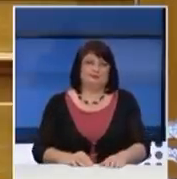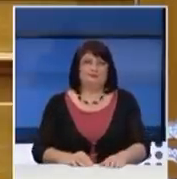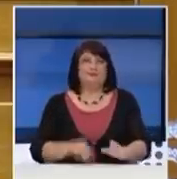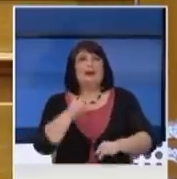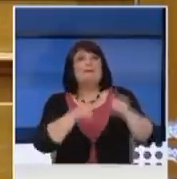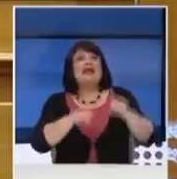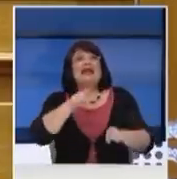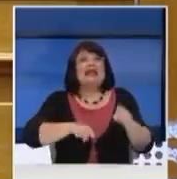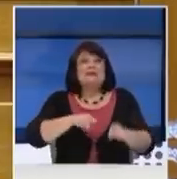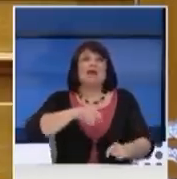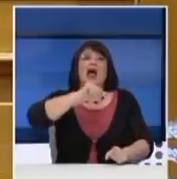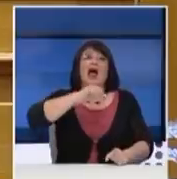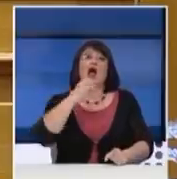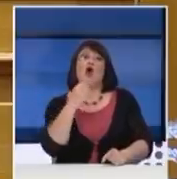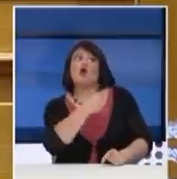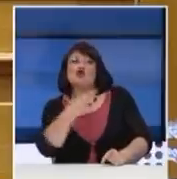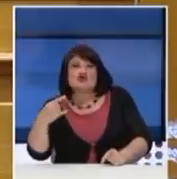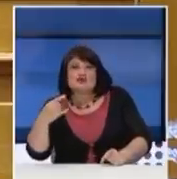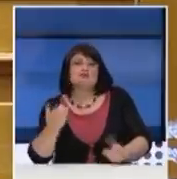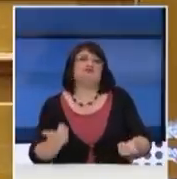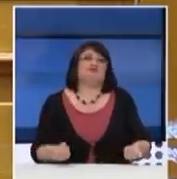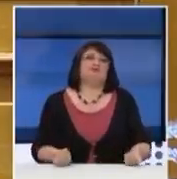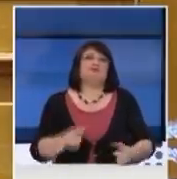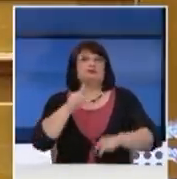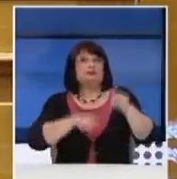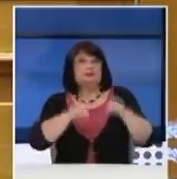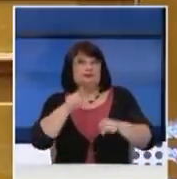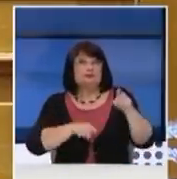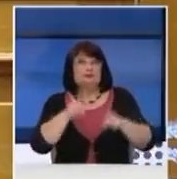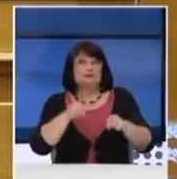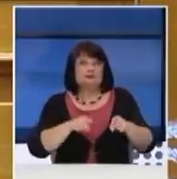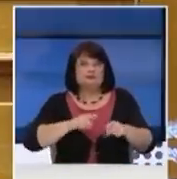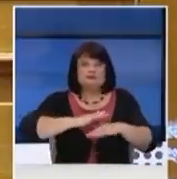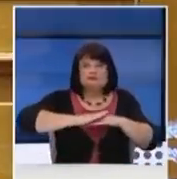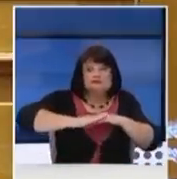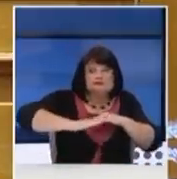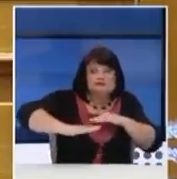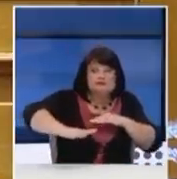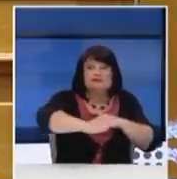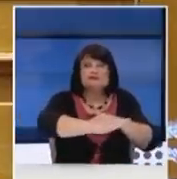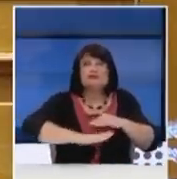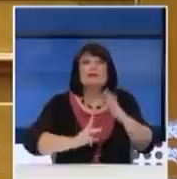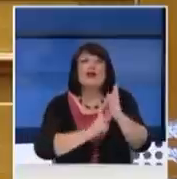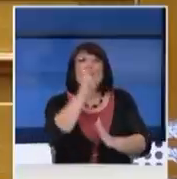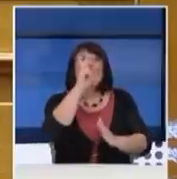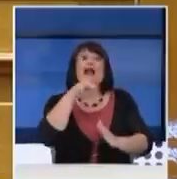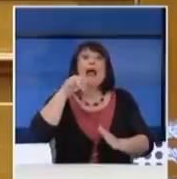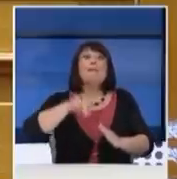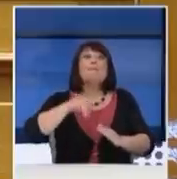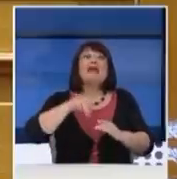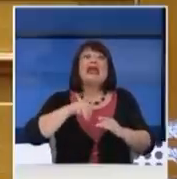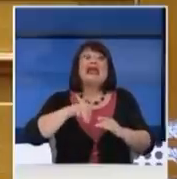την μερική ΑΟΣ, έχουμε και την μερική επέκταση στο 12 ναυτικά